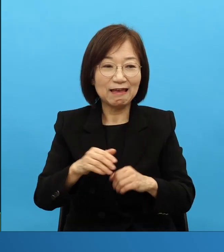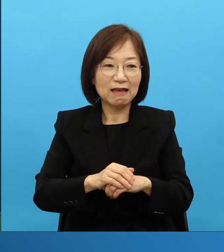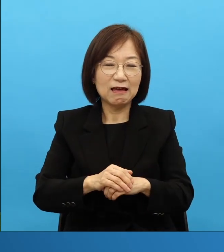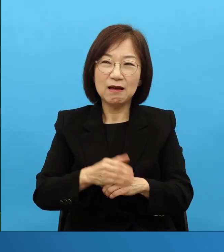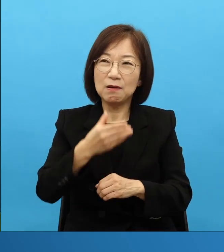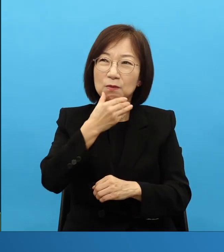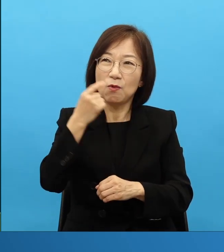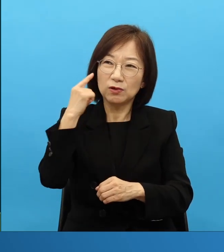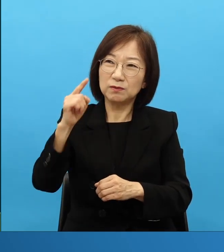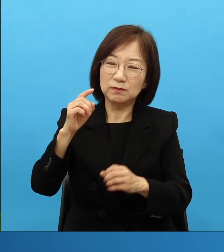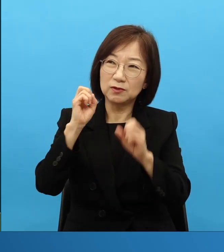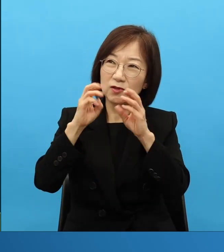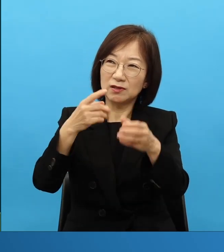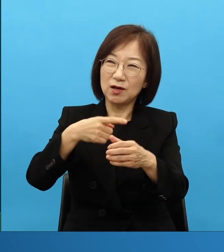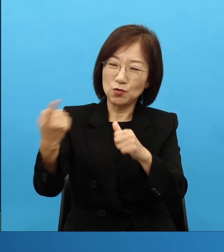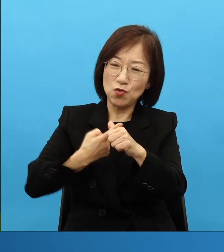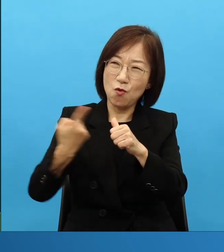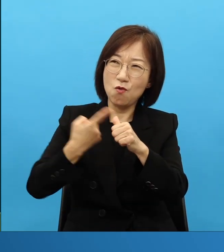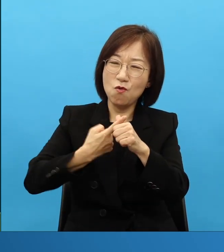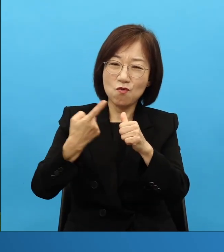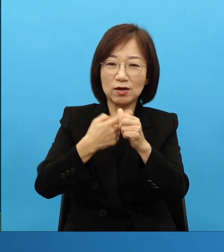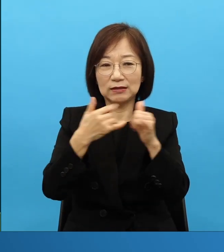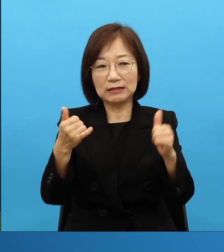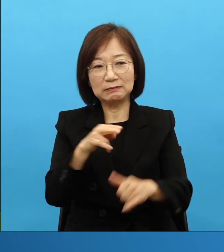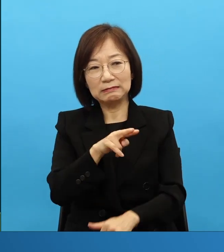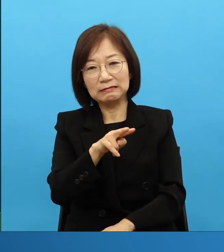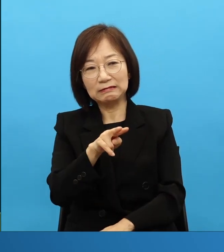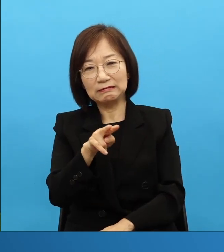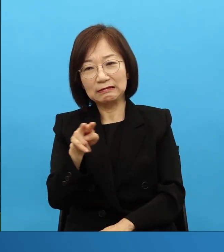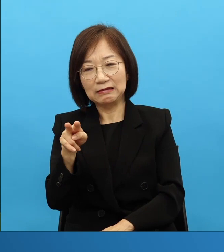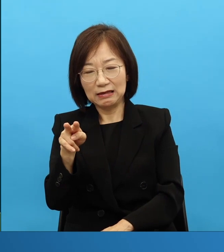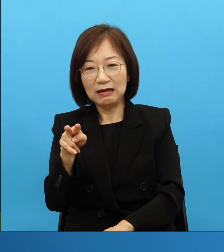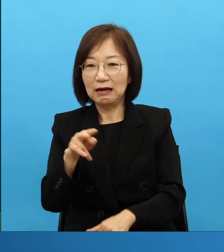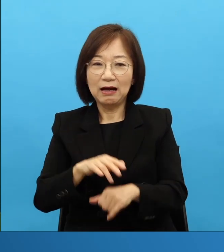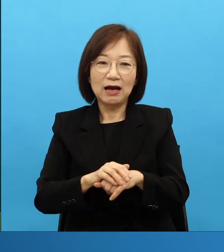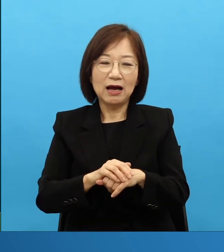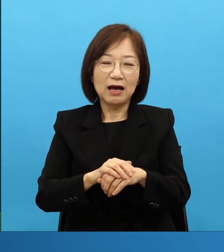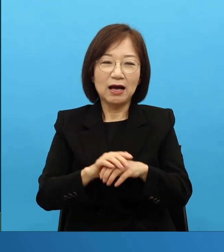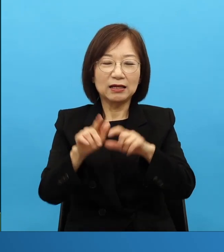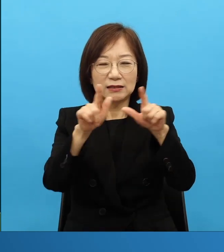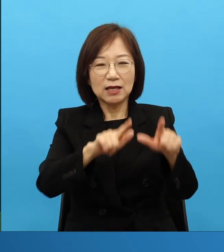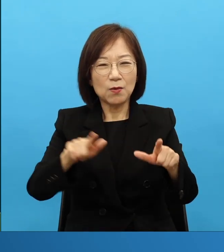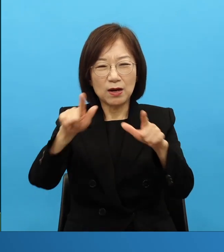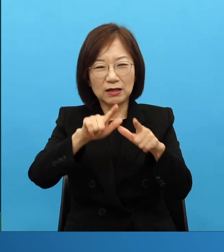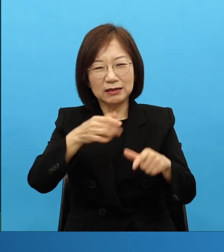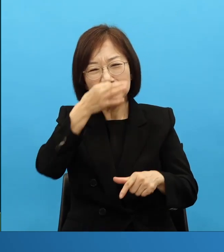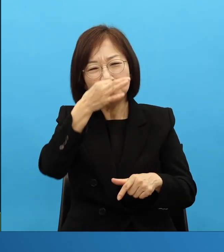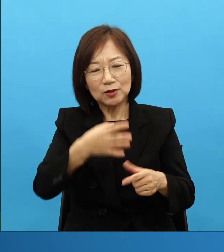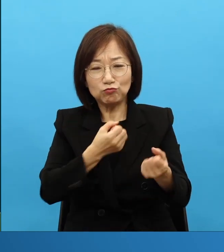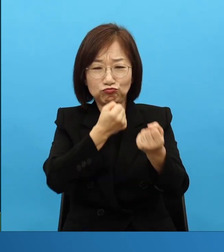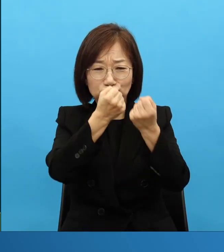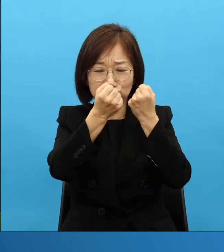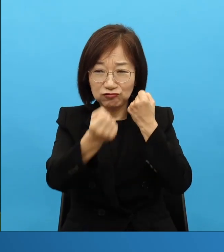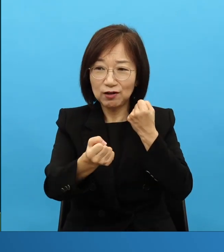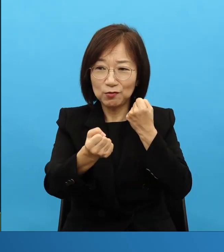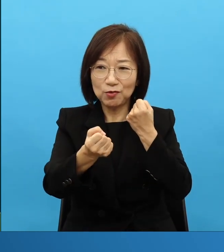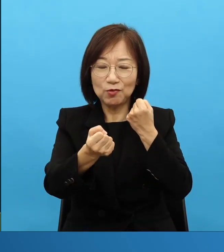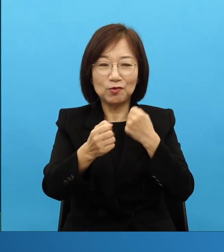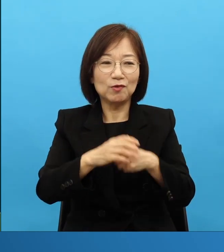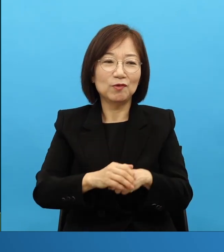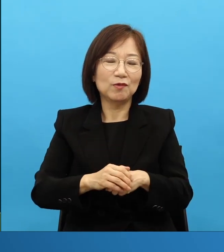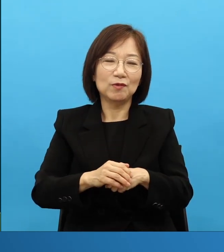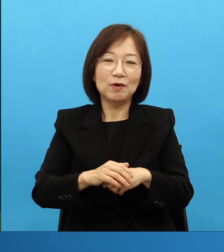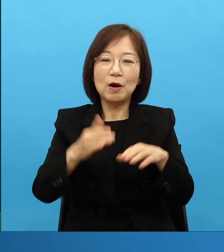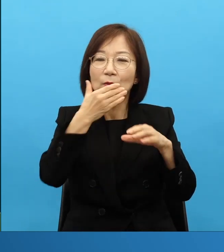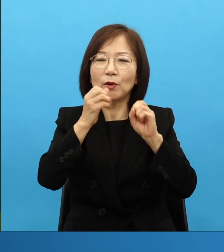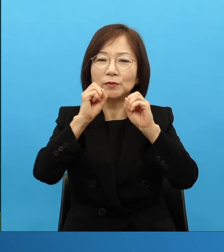먹으면서 밥이나 먹지. 막 복음 전하는 사람 비난하고. 나 기가 차 바울의 심령이 이해가 돼요. And so I understand Paul because I see the people criticizing the